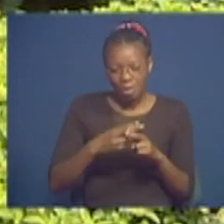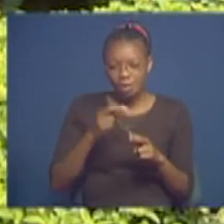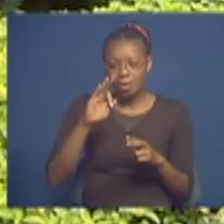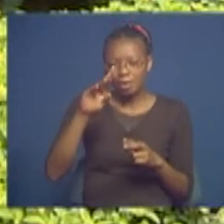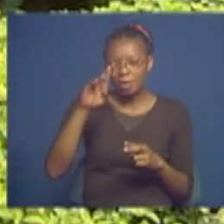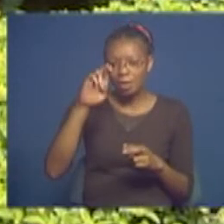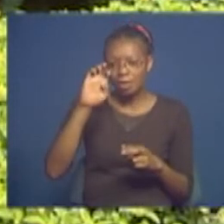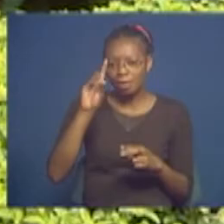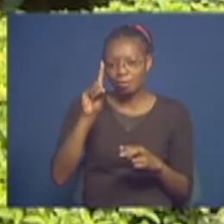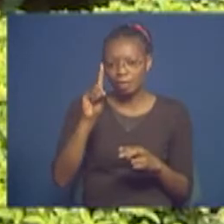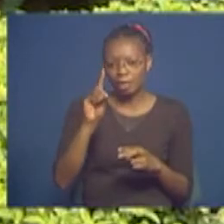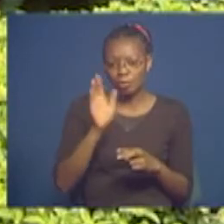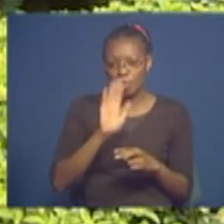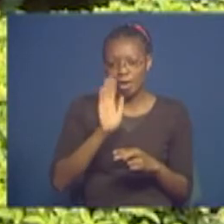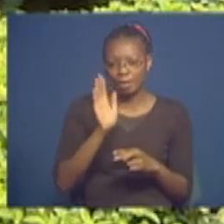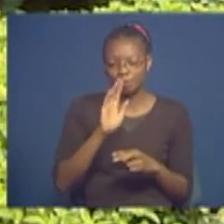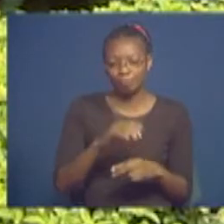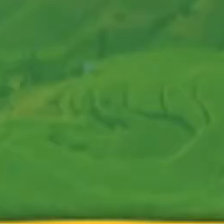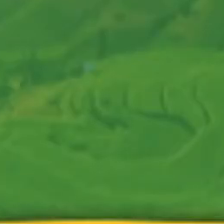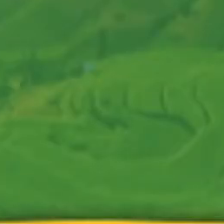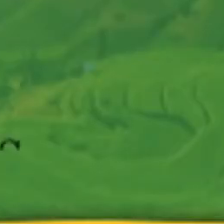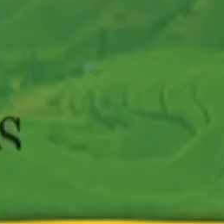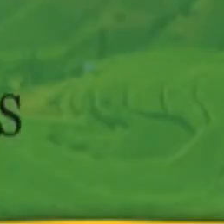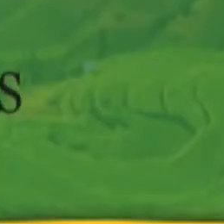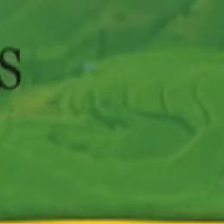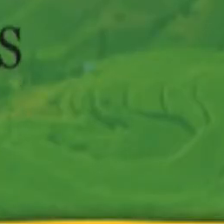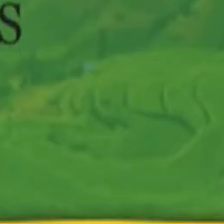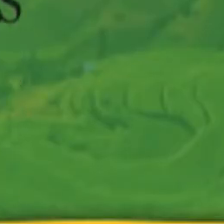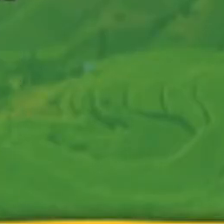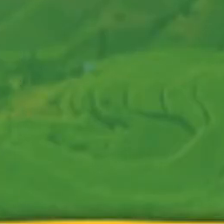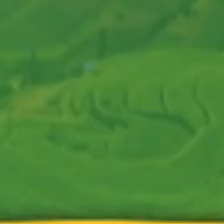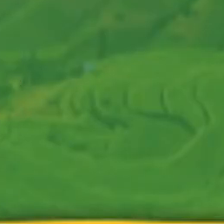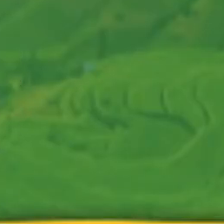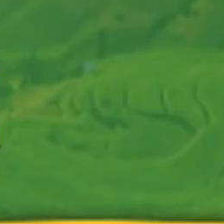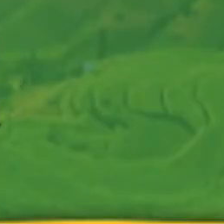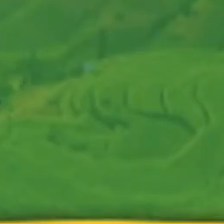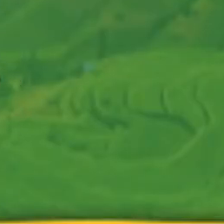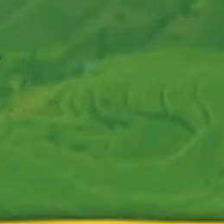Nimekuwa wako Frederick Mbada. Bye.